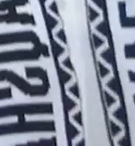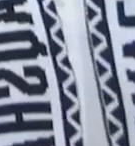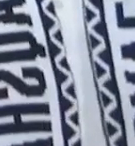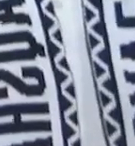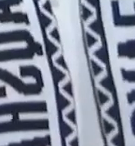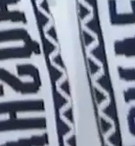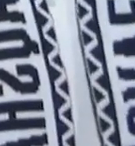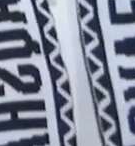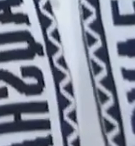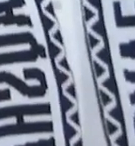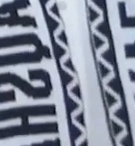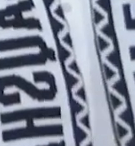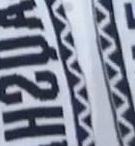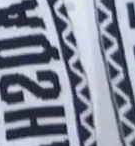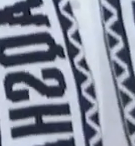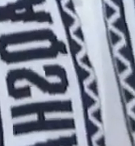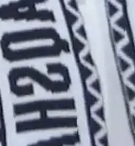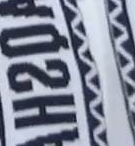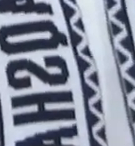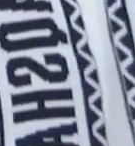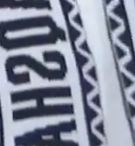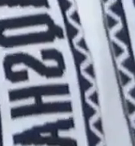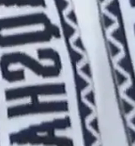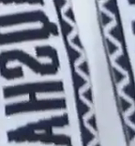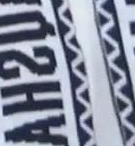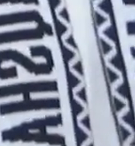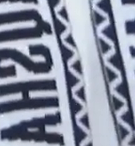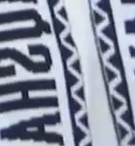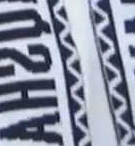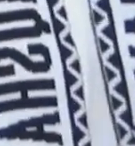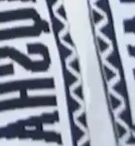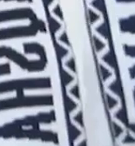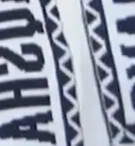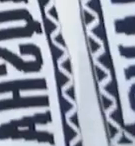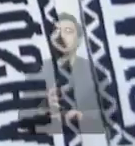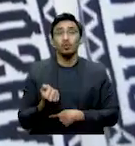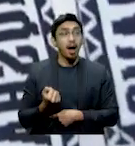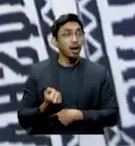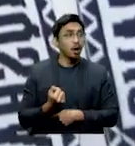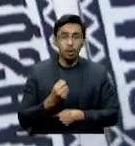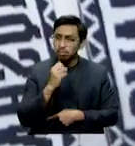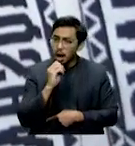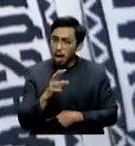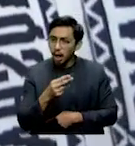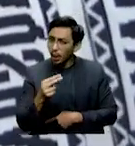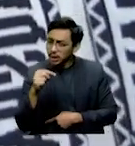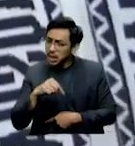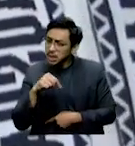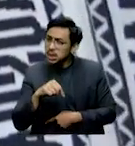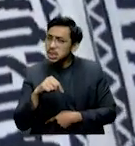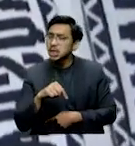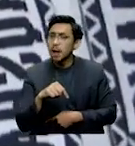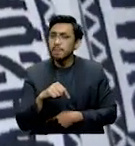konsisten, seperti dikatakan oleh Presiden pertama Republik Indonesia, Insinyur Soekarno, bahwa Indonesia tidak akan punya